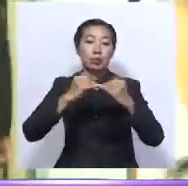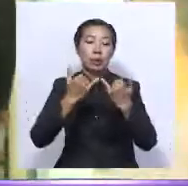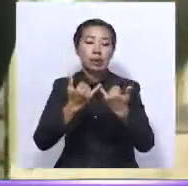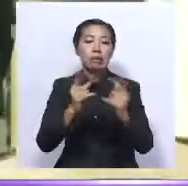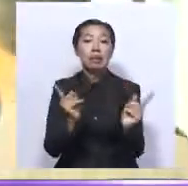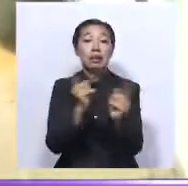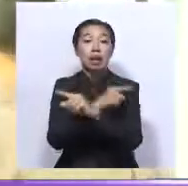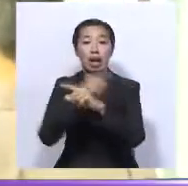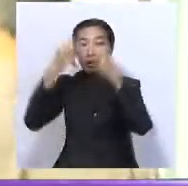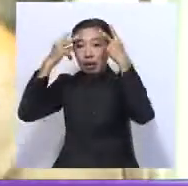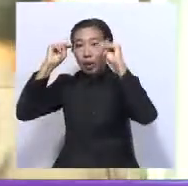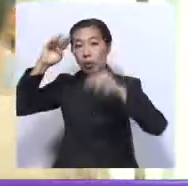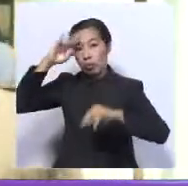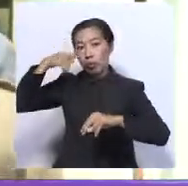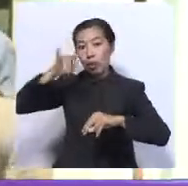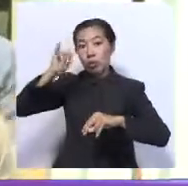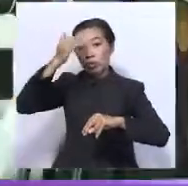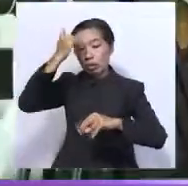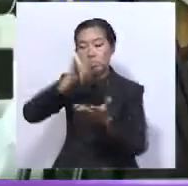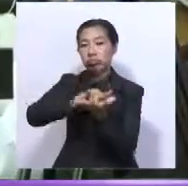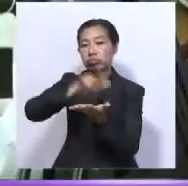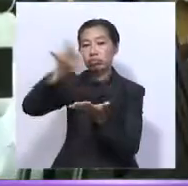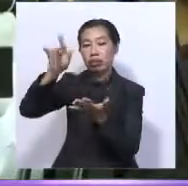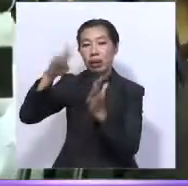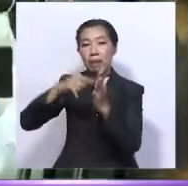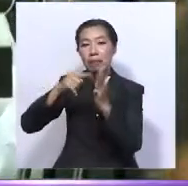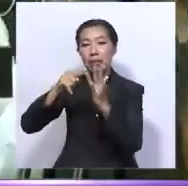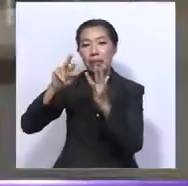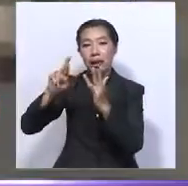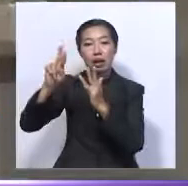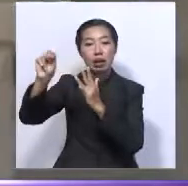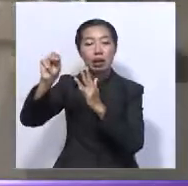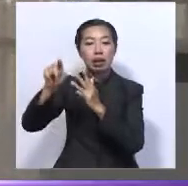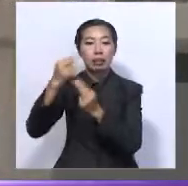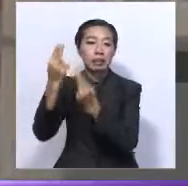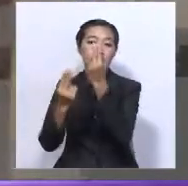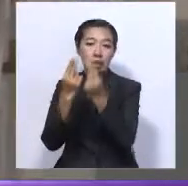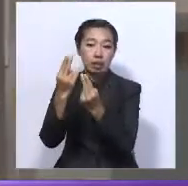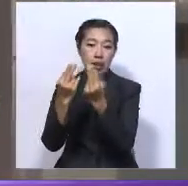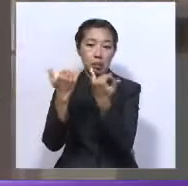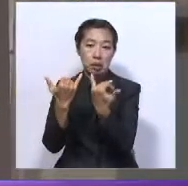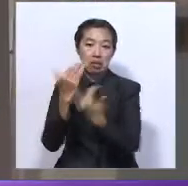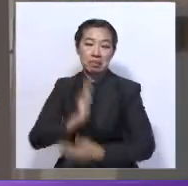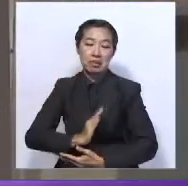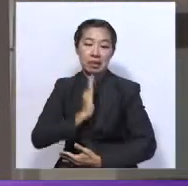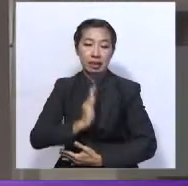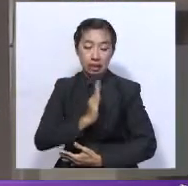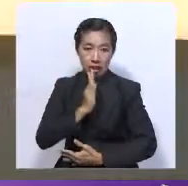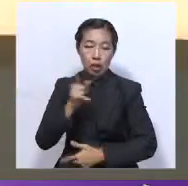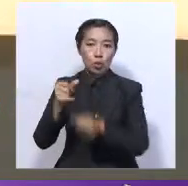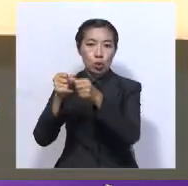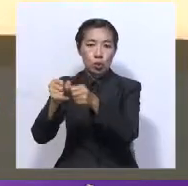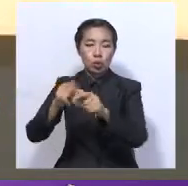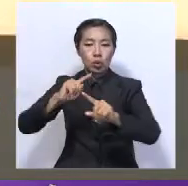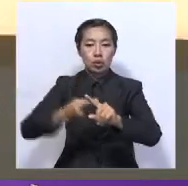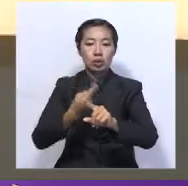พลเอกประยุทธ์จันทร์โอชานายกรัฐมนตรีที่เดินทางไปปฏิบัติภารกิจการเดินทางเยือนประเทศบาเรนอย่างเป็นทางการระหว่างวันที่24